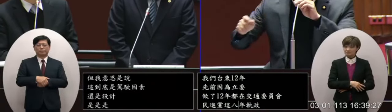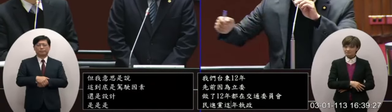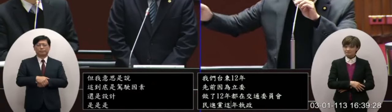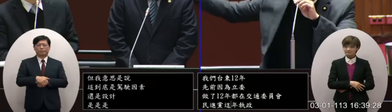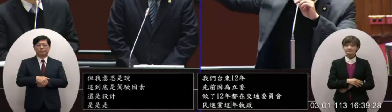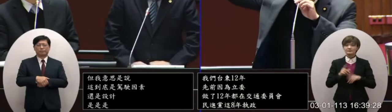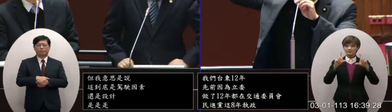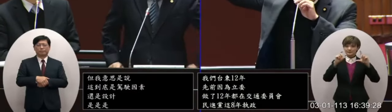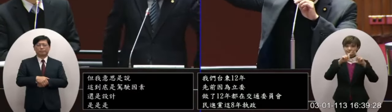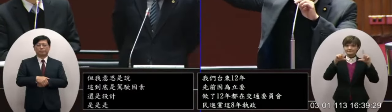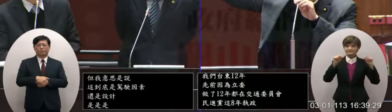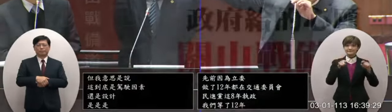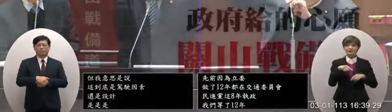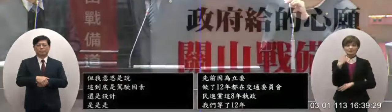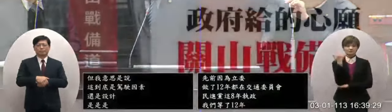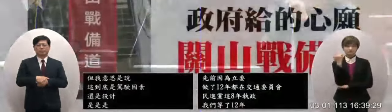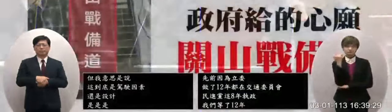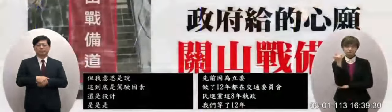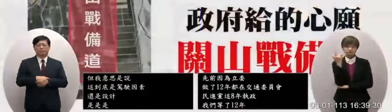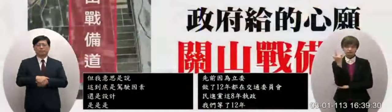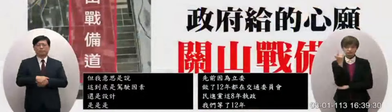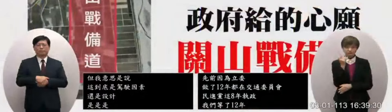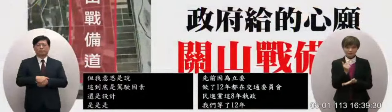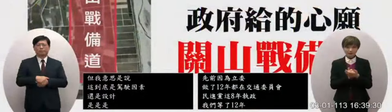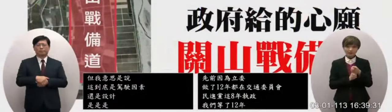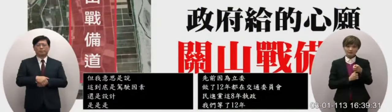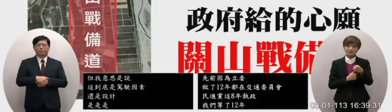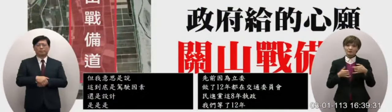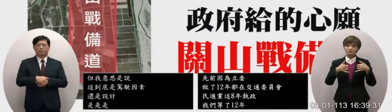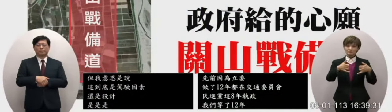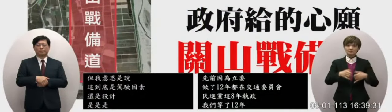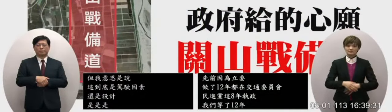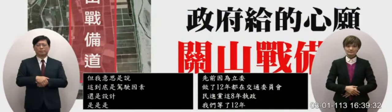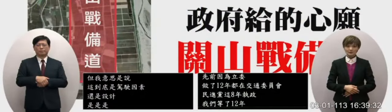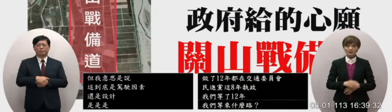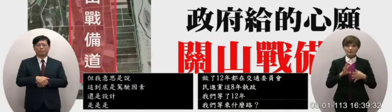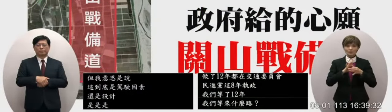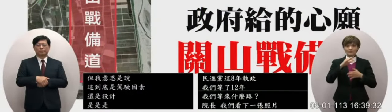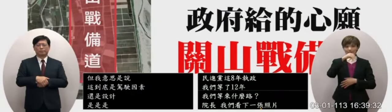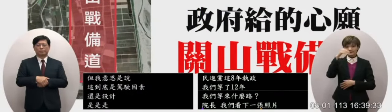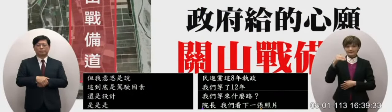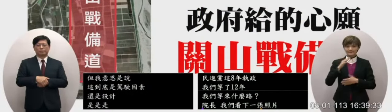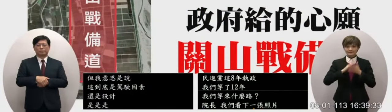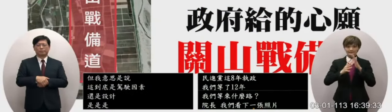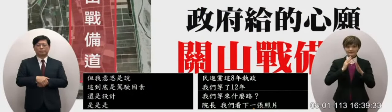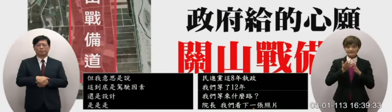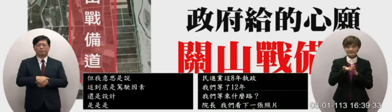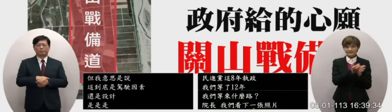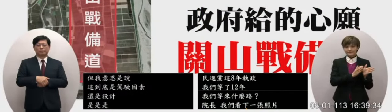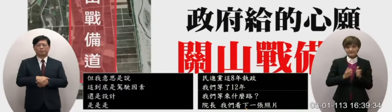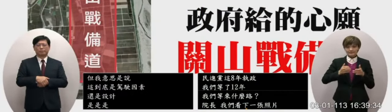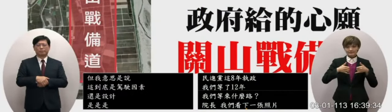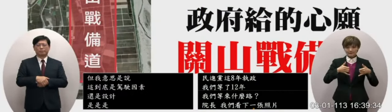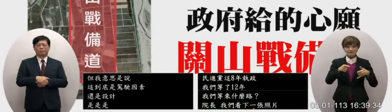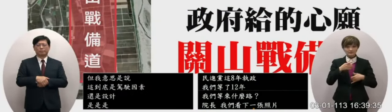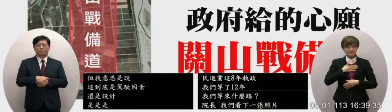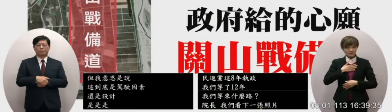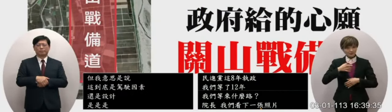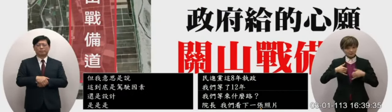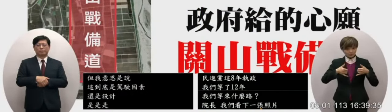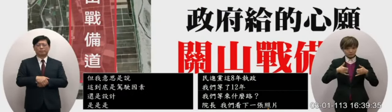院长，你单点去调楼啦，关山战备道。院长有发现这条路该在什么地方